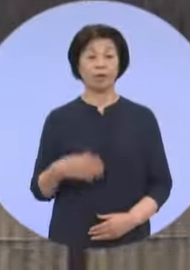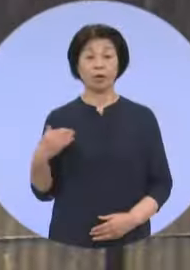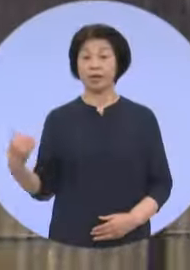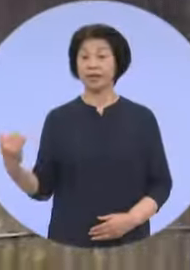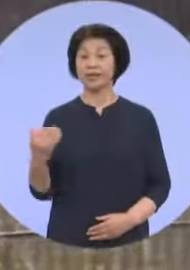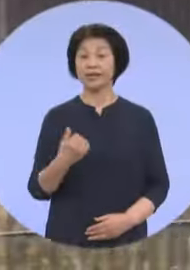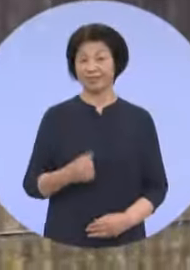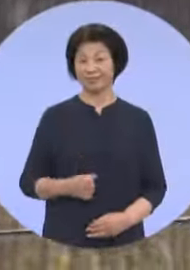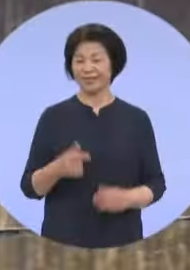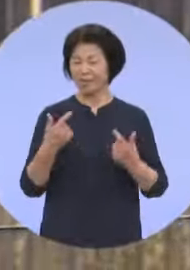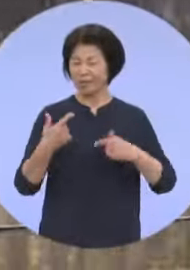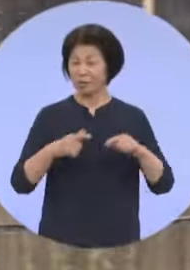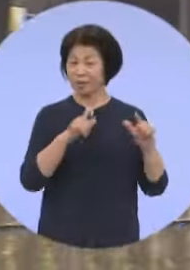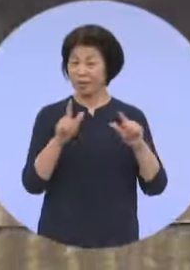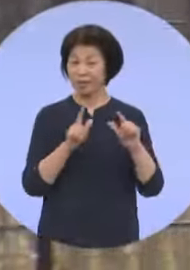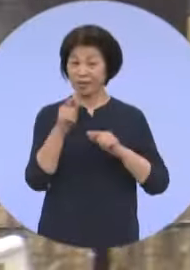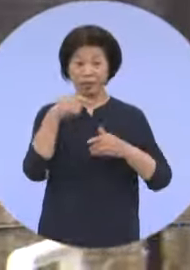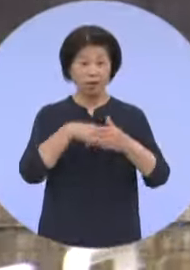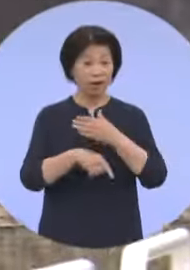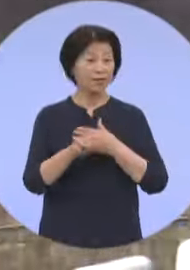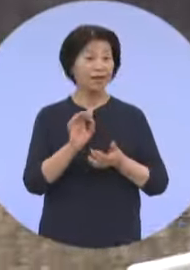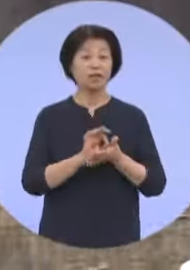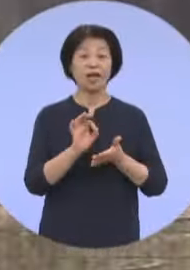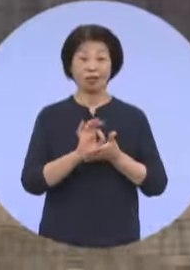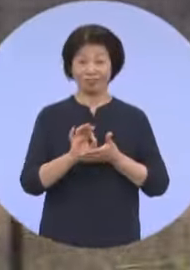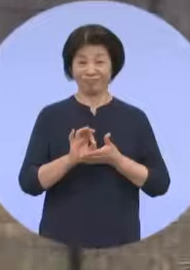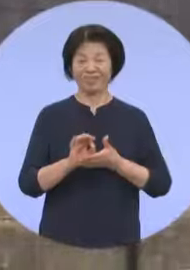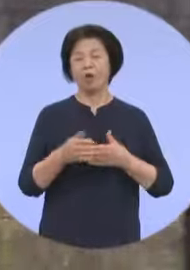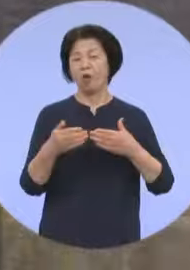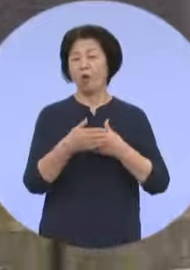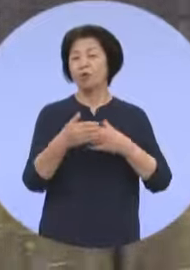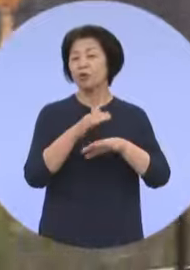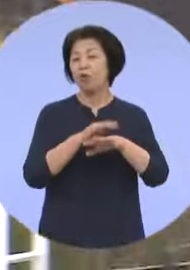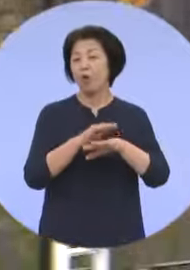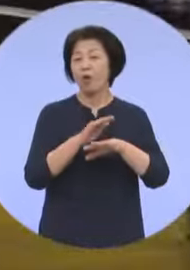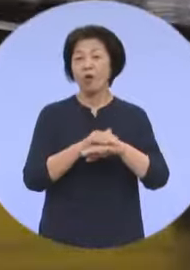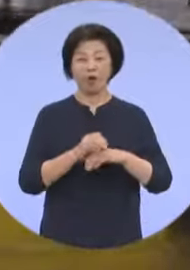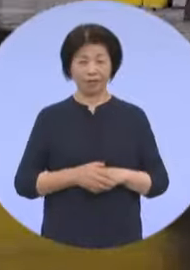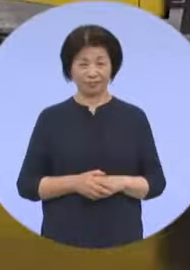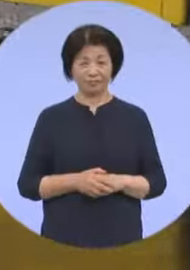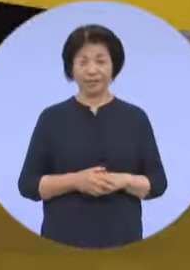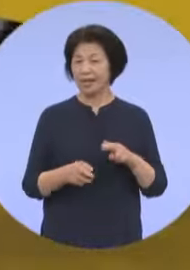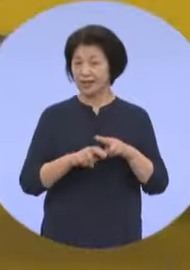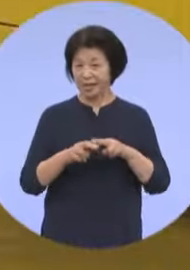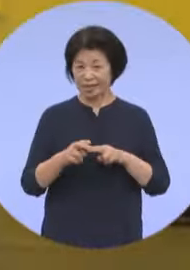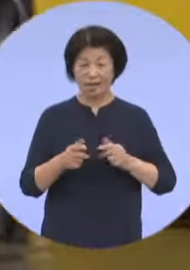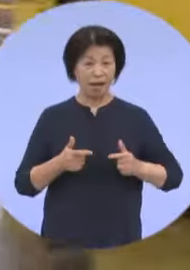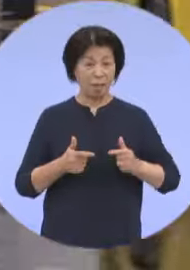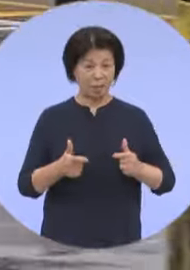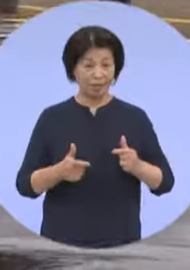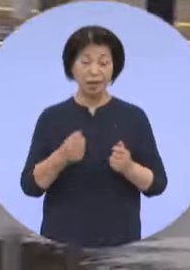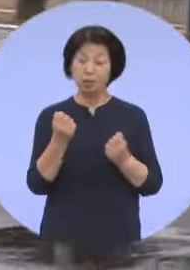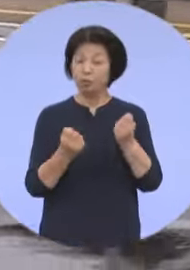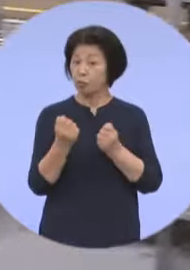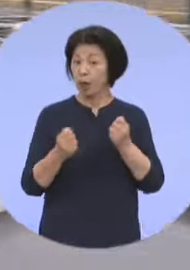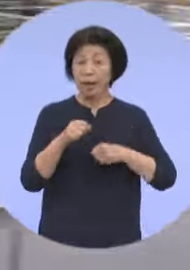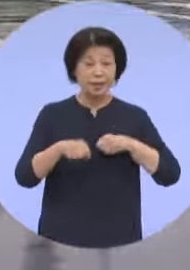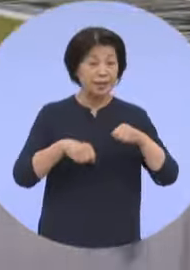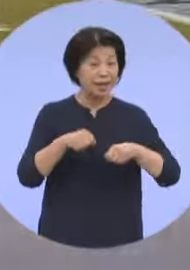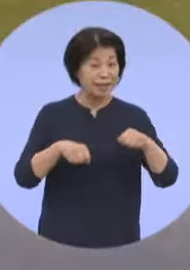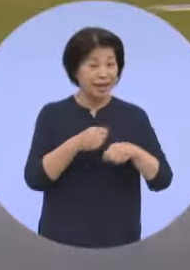私たちが日々生活する中で交通手段として欠かせないのが電車やバス、車に自転